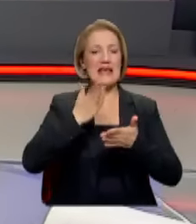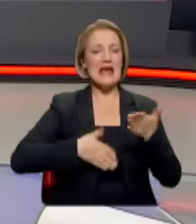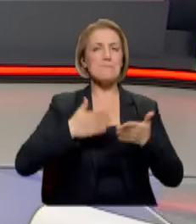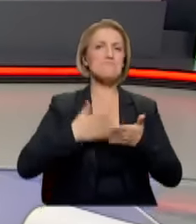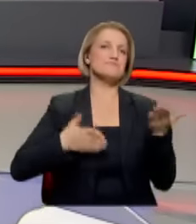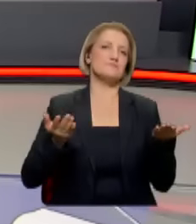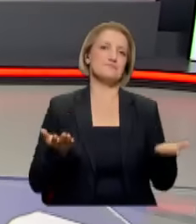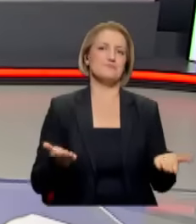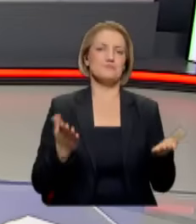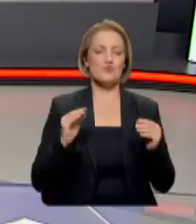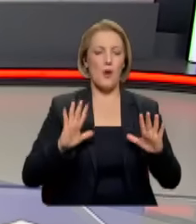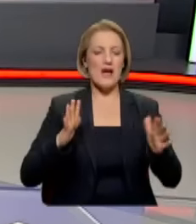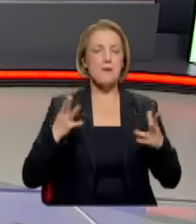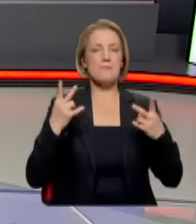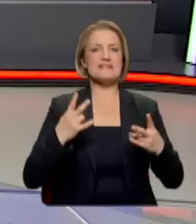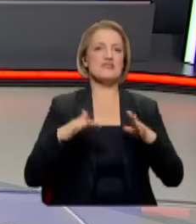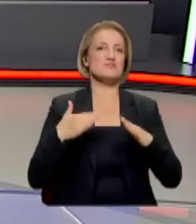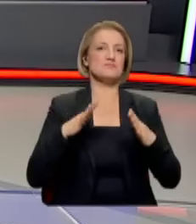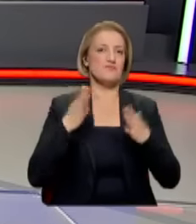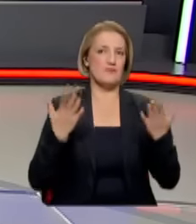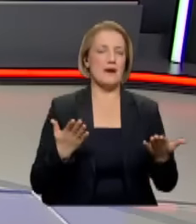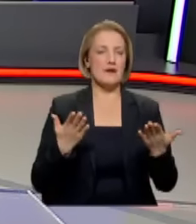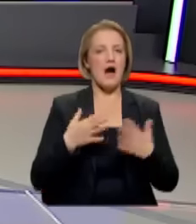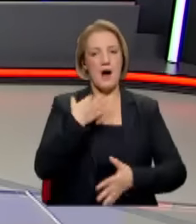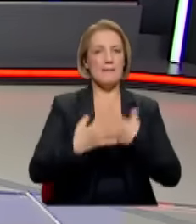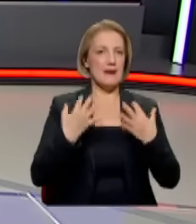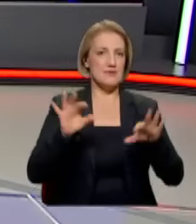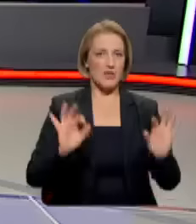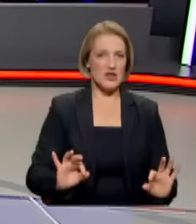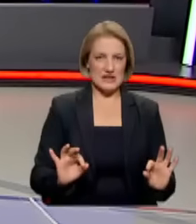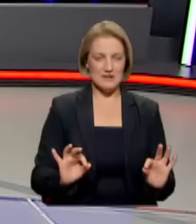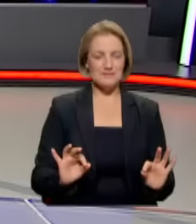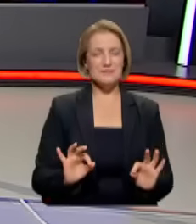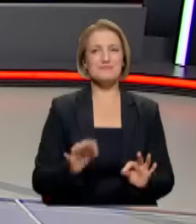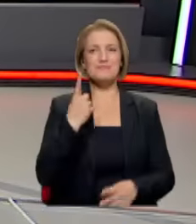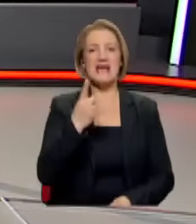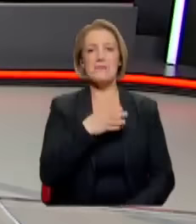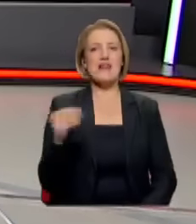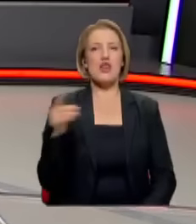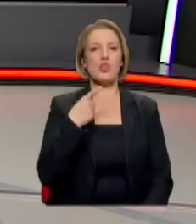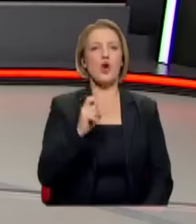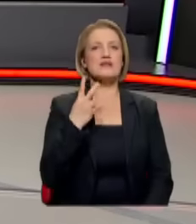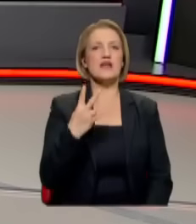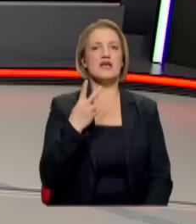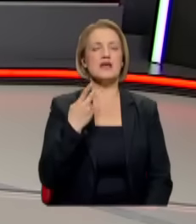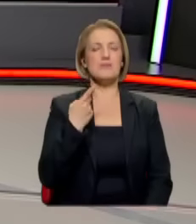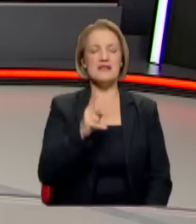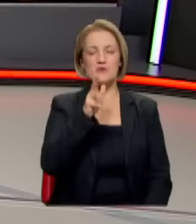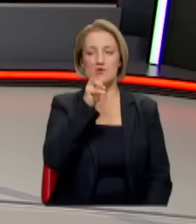yamalak çok acayip mesajlar var haberlerimiz geçelim 1.2.